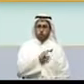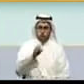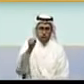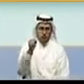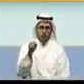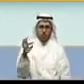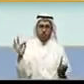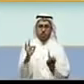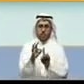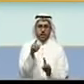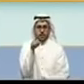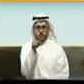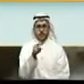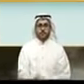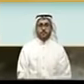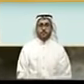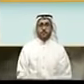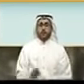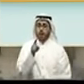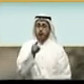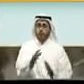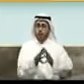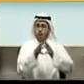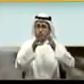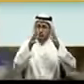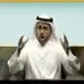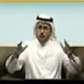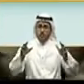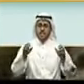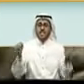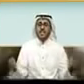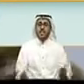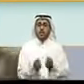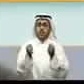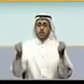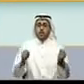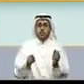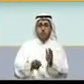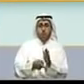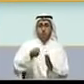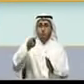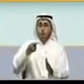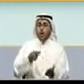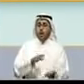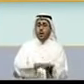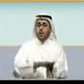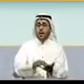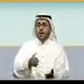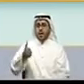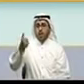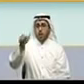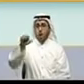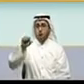كلير سكاي 2018 هي أكبر مناورات جوية مشتركة تجريها أوكرانيا منذ الاستقلال.